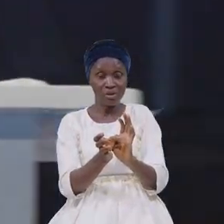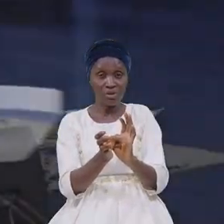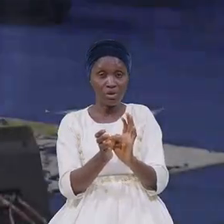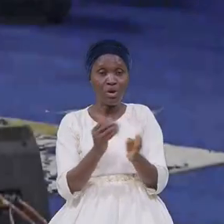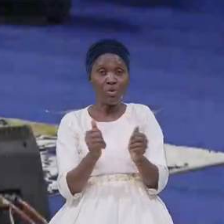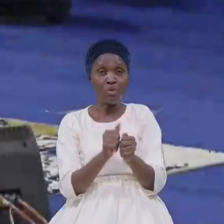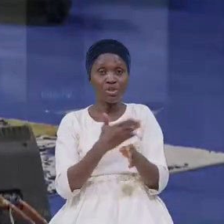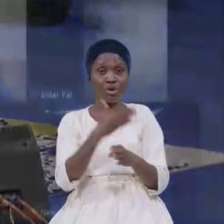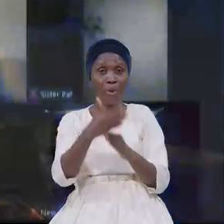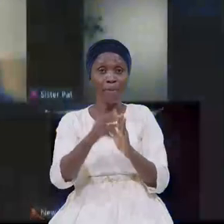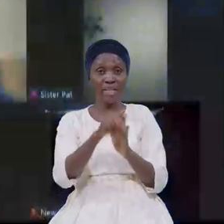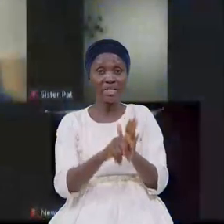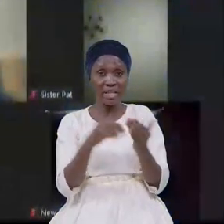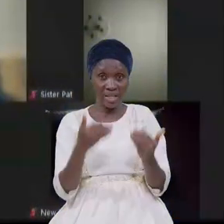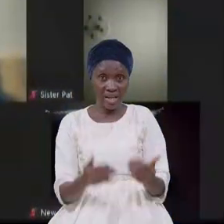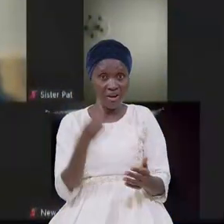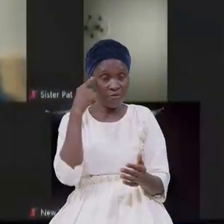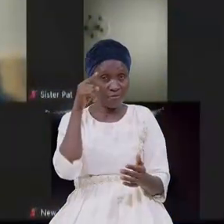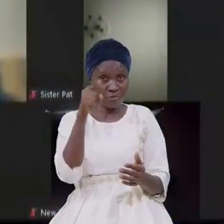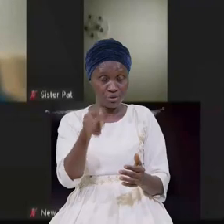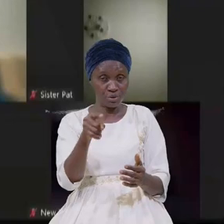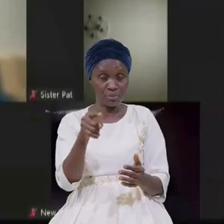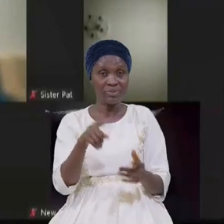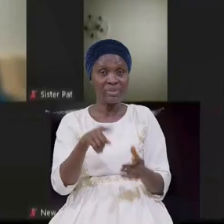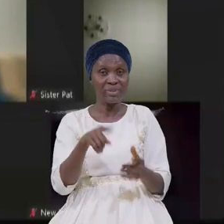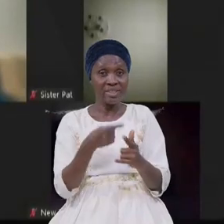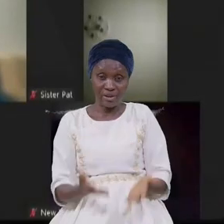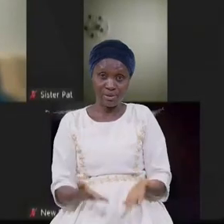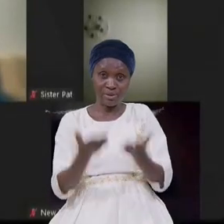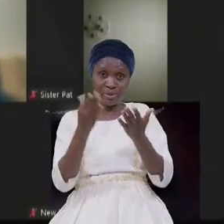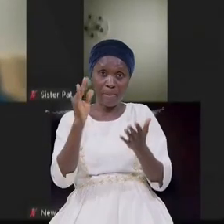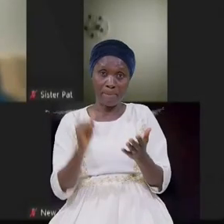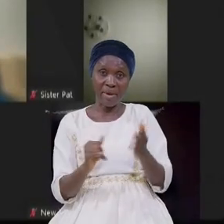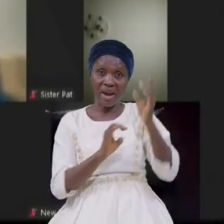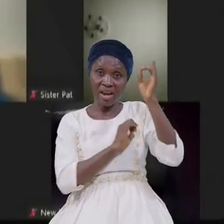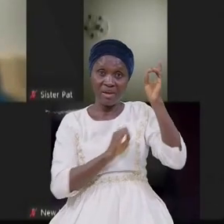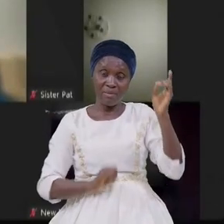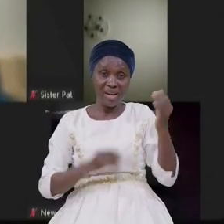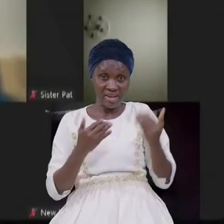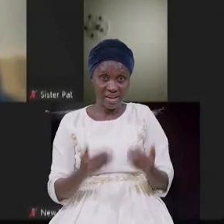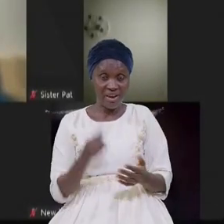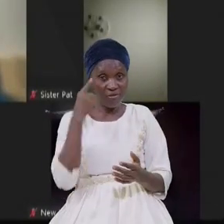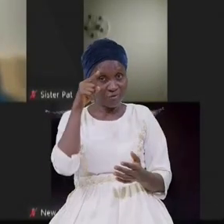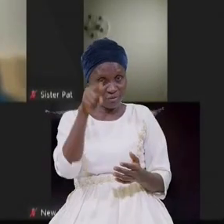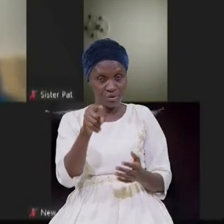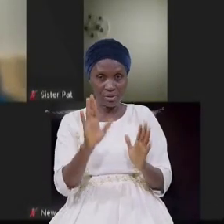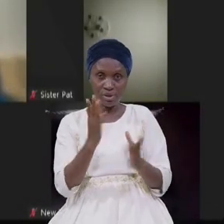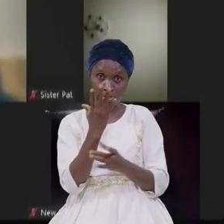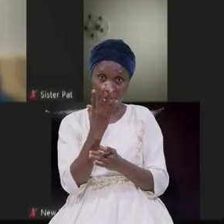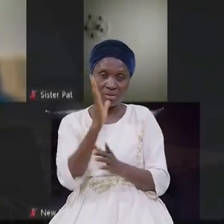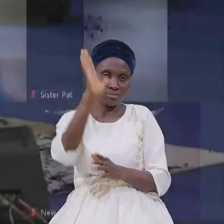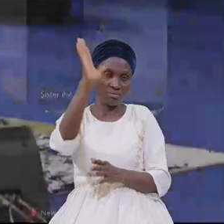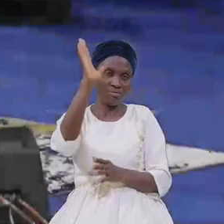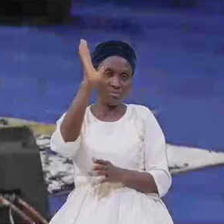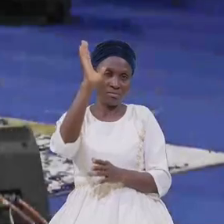la plénitude est là pour vous. Et l'exaltation d'Emmanuel est maintenant venue pour vous. Levez la main là. Si